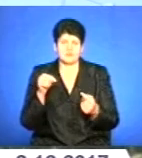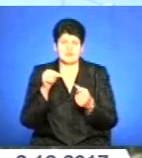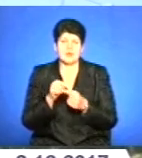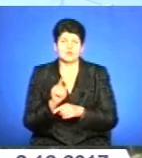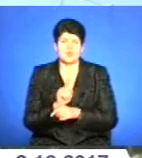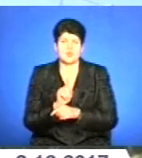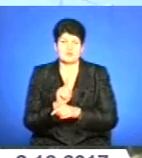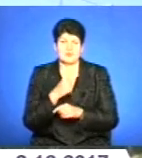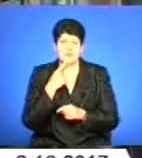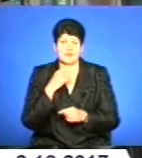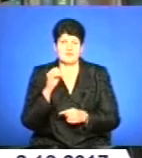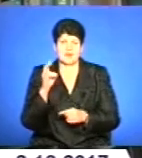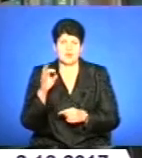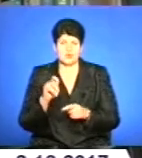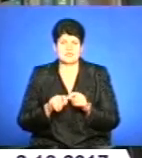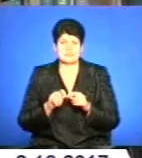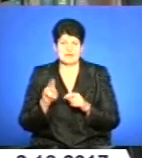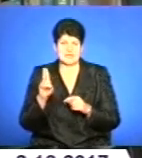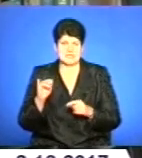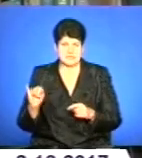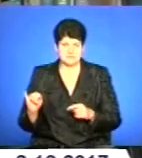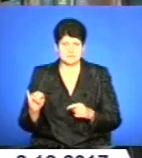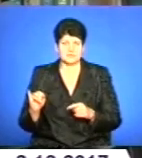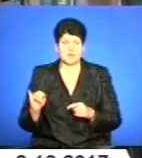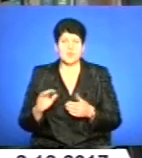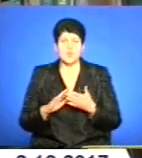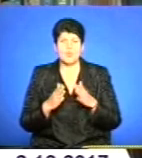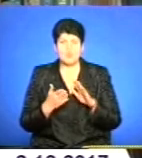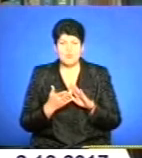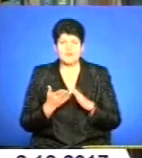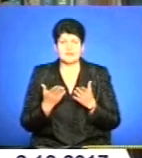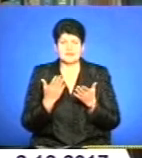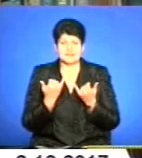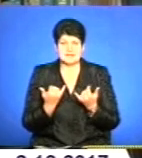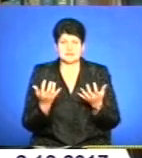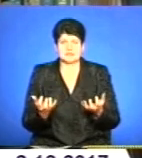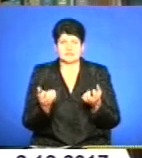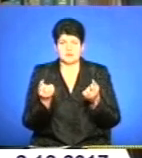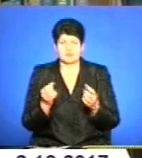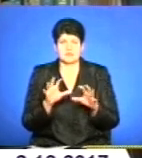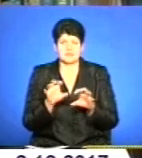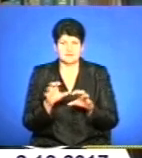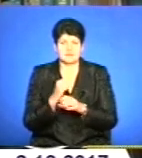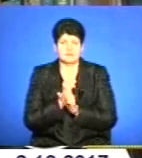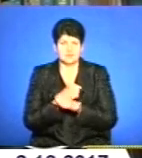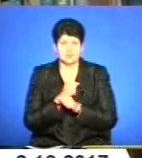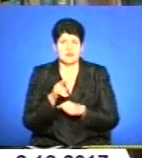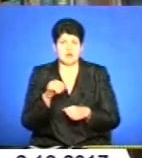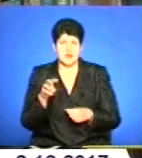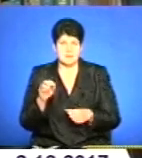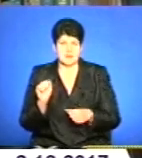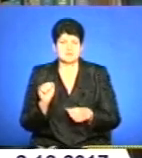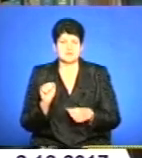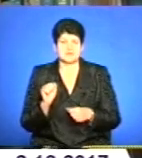стверджують в екоінспекції. Умови, в яких там утримується на сьогоднішній день той верблюд і лана,